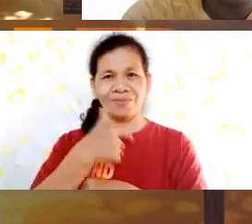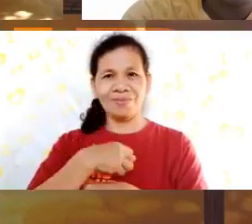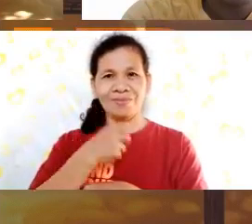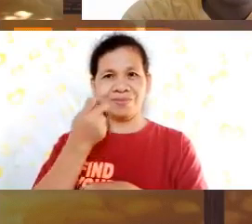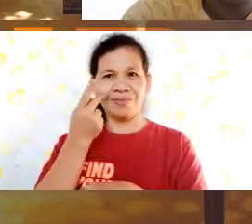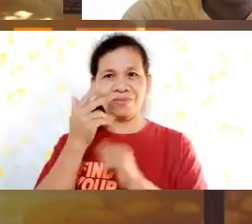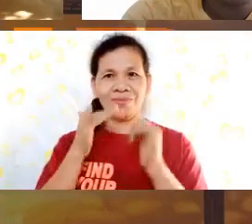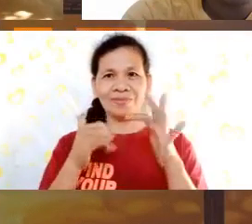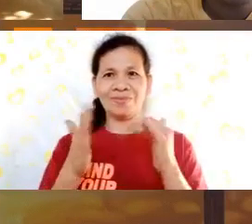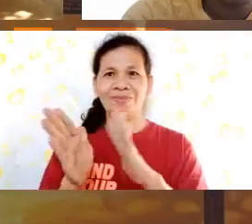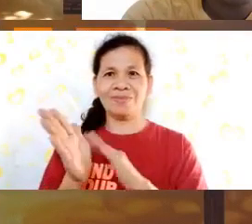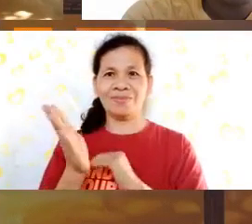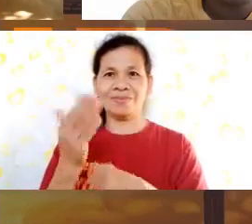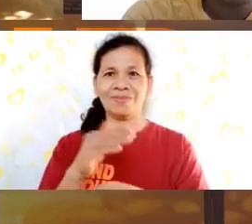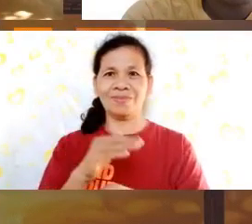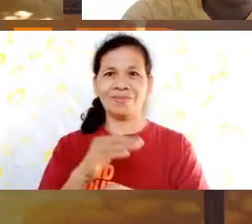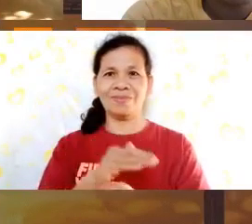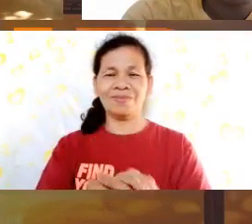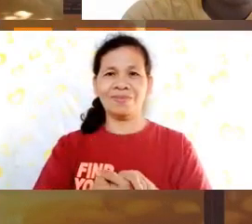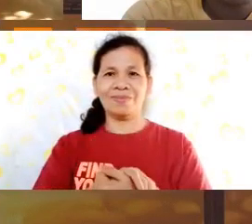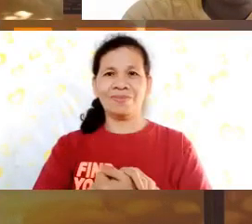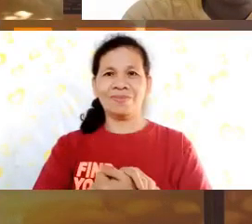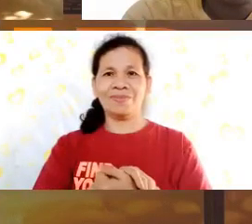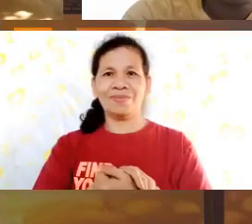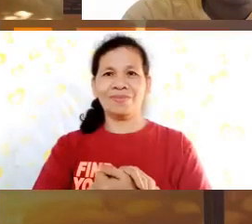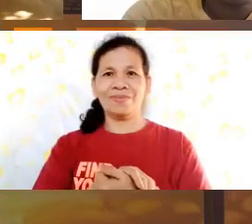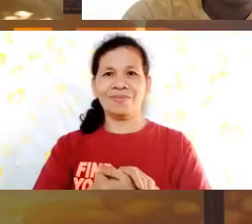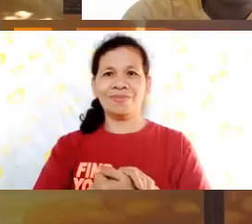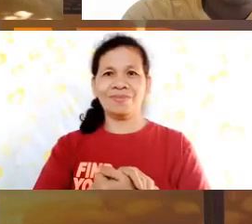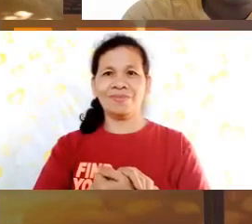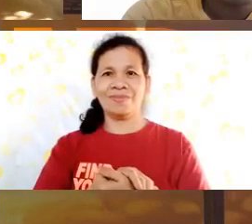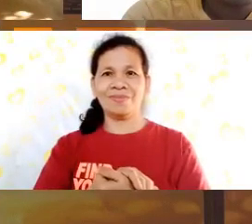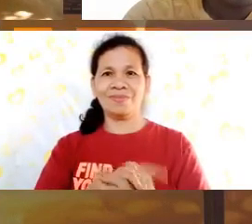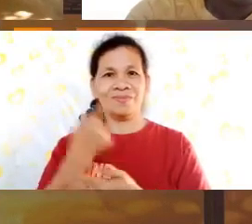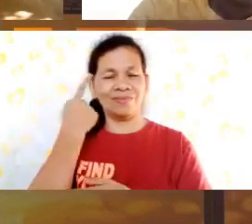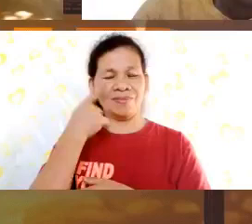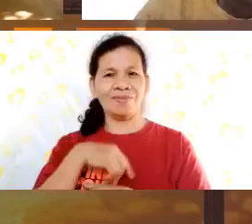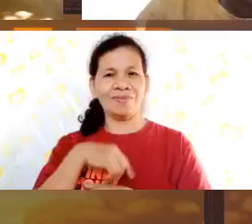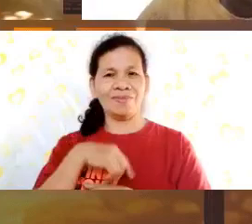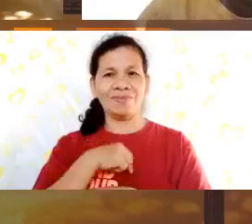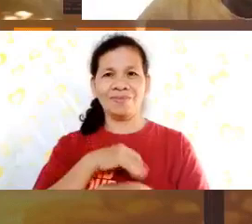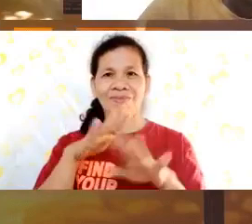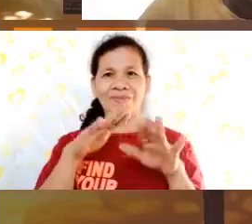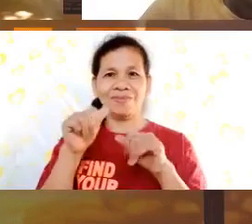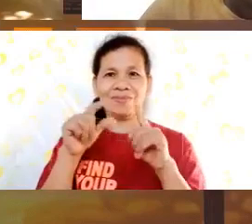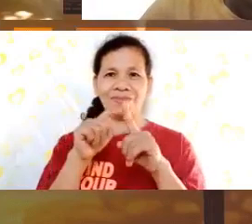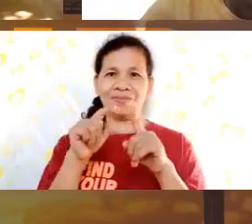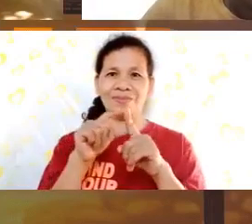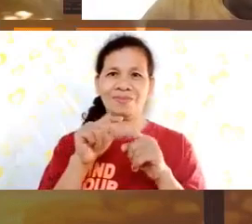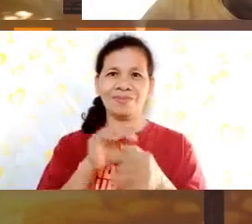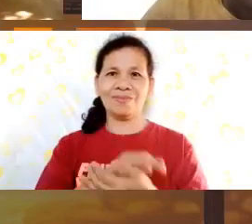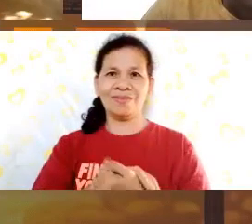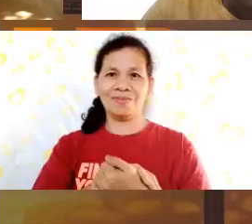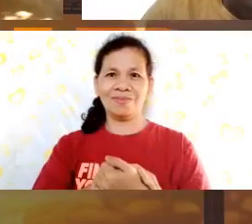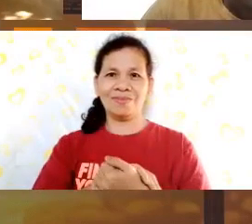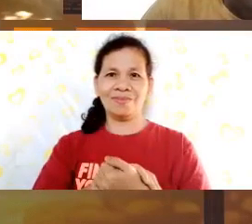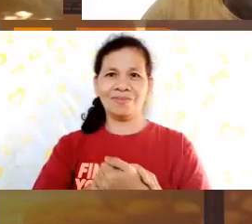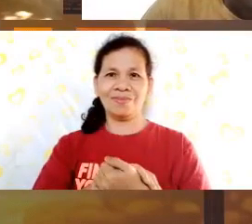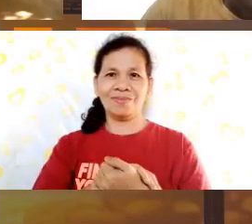sa umagang ito. Tayo dadako na po sa atin pong mga parting words. Ano po? Ating pakinggan ng